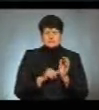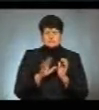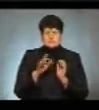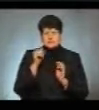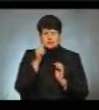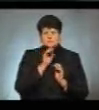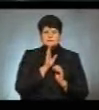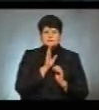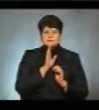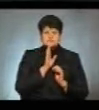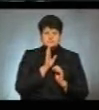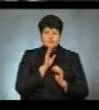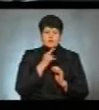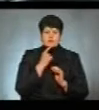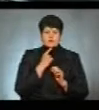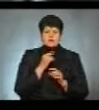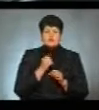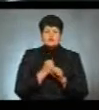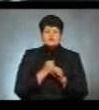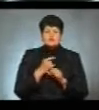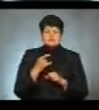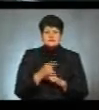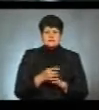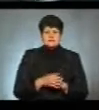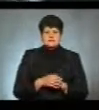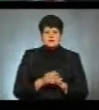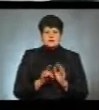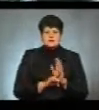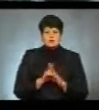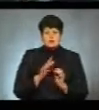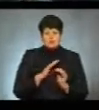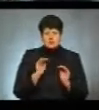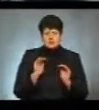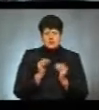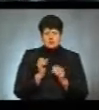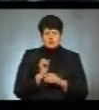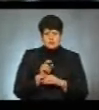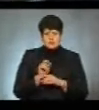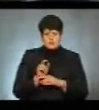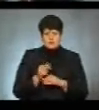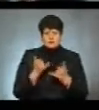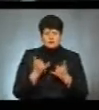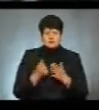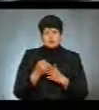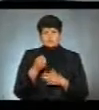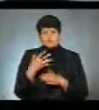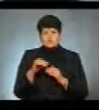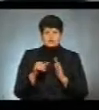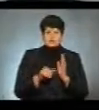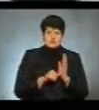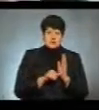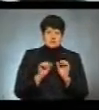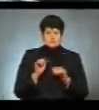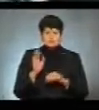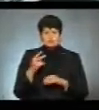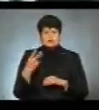Крук. Чоловік розповідає про те, як працює таксі. На початках було менше заказів, зараз до 15, до 16, а може бути і